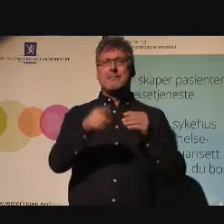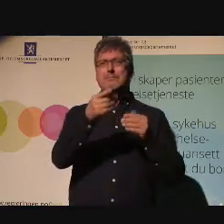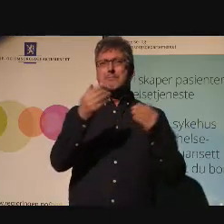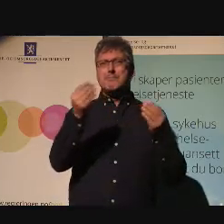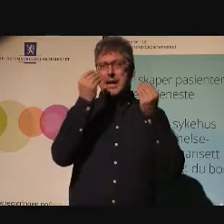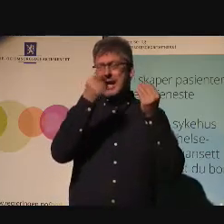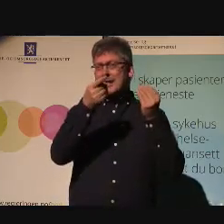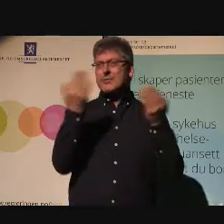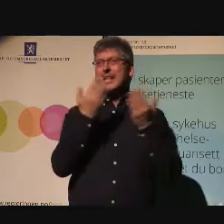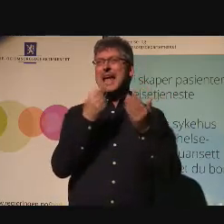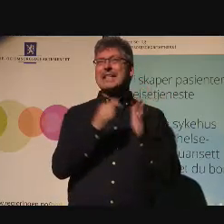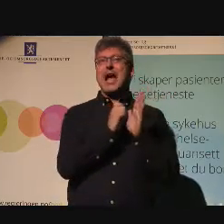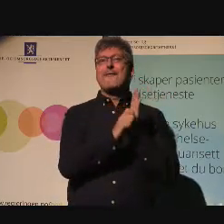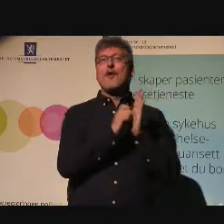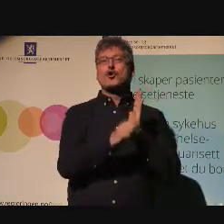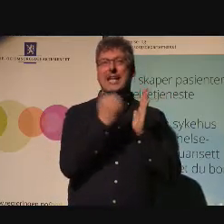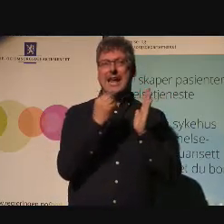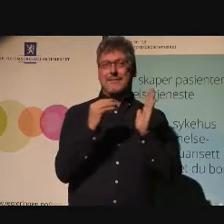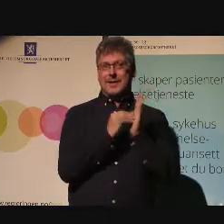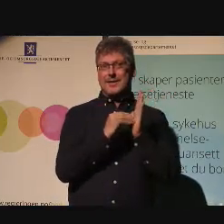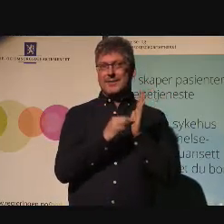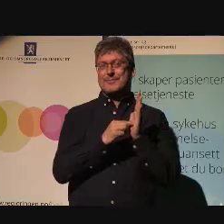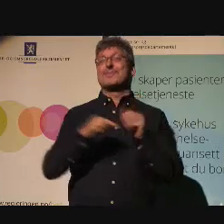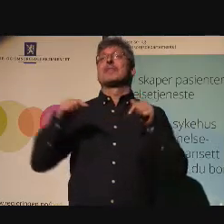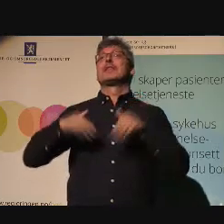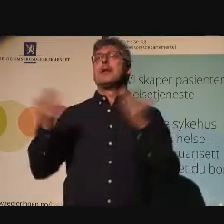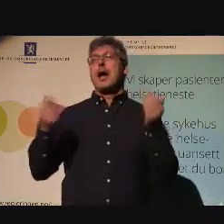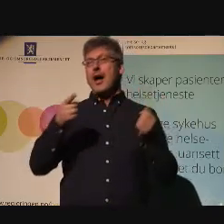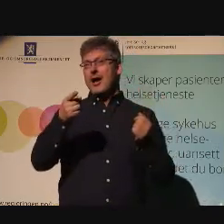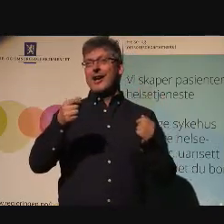forskrift. I dag får dere en hjemmelekse med å